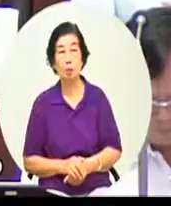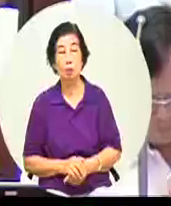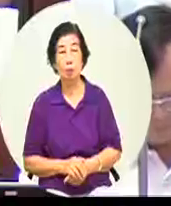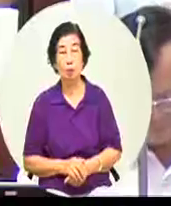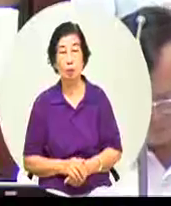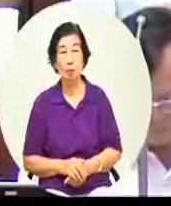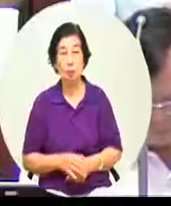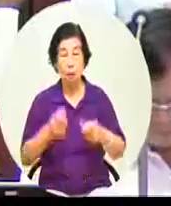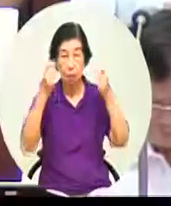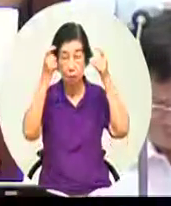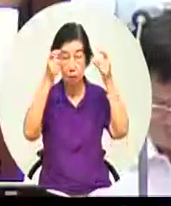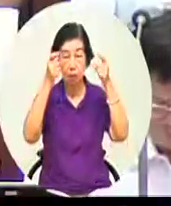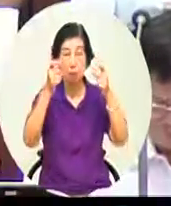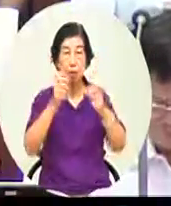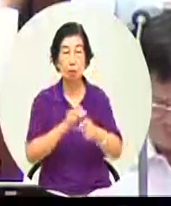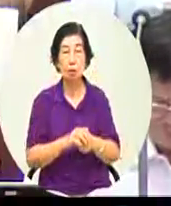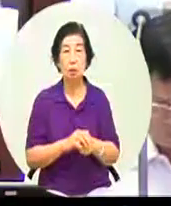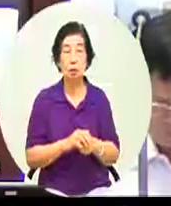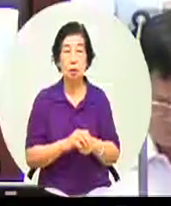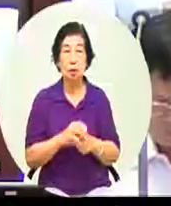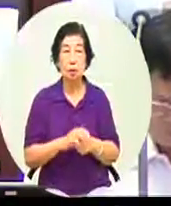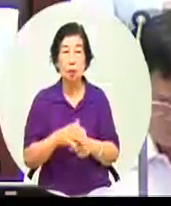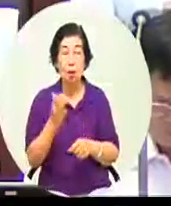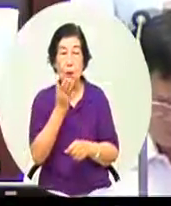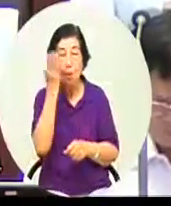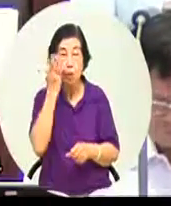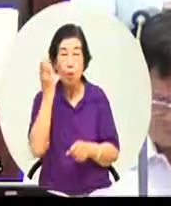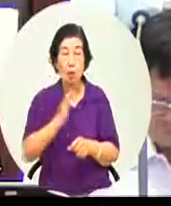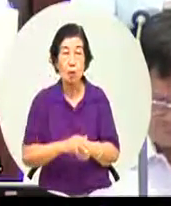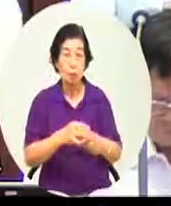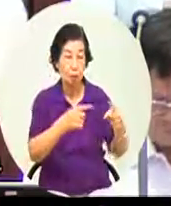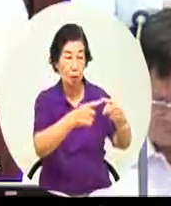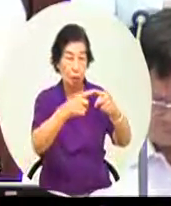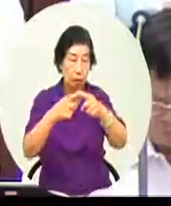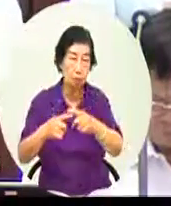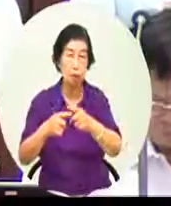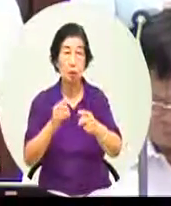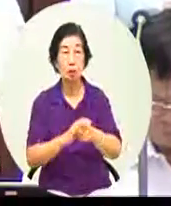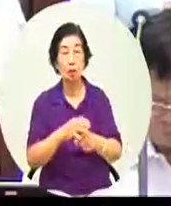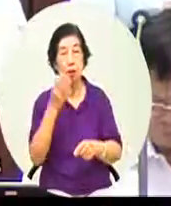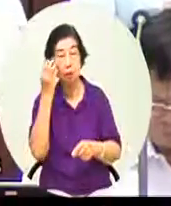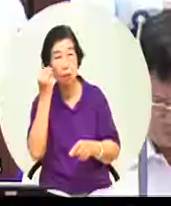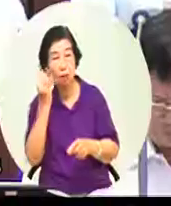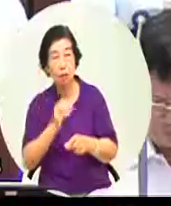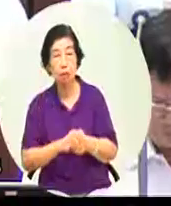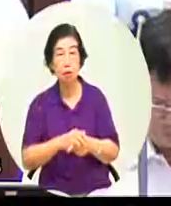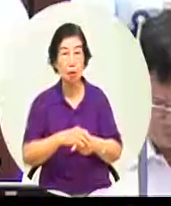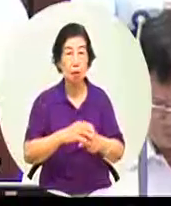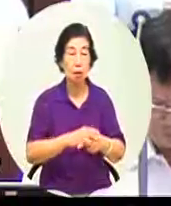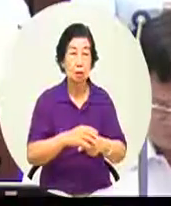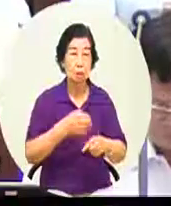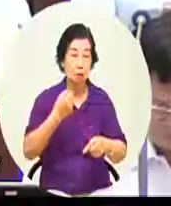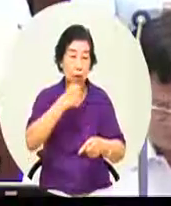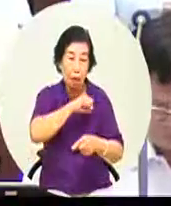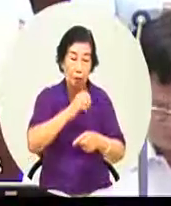们高雄来高雄这个游客的数字的分析，其实国内的旅客跟国外旅客大概是6:4这样的一个比例。 这部